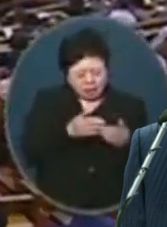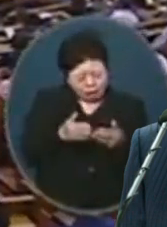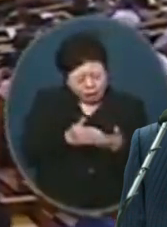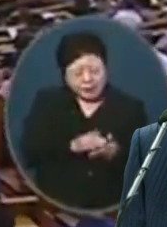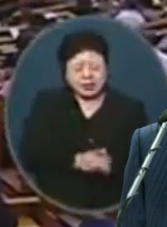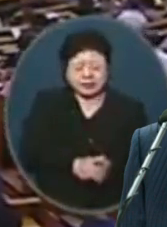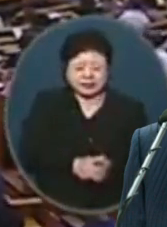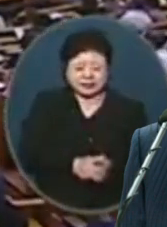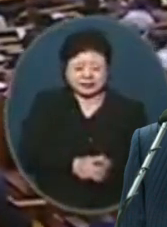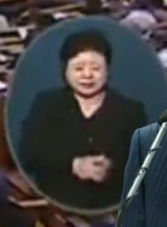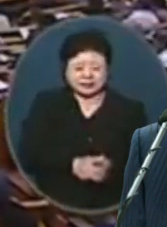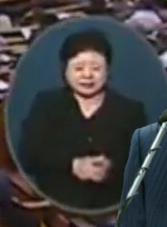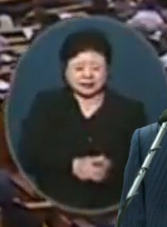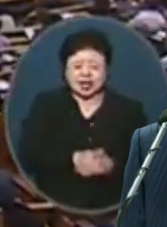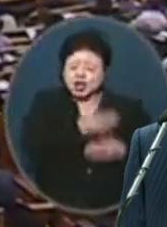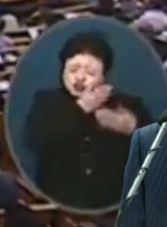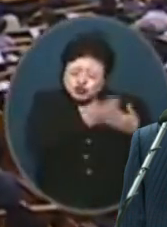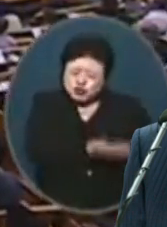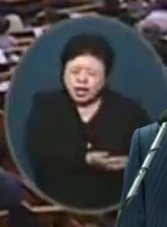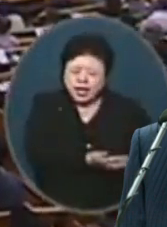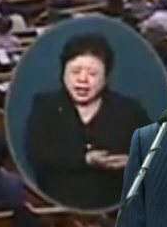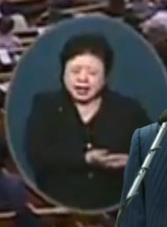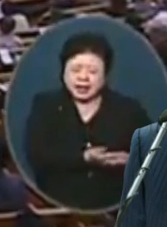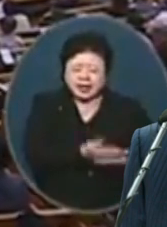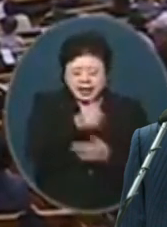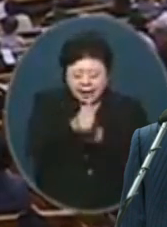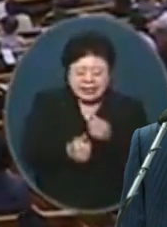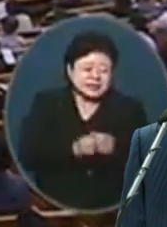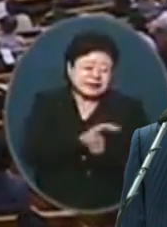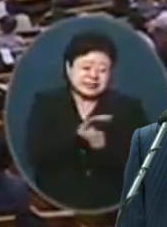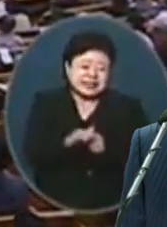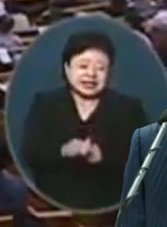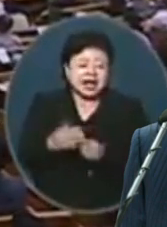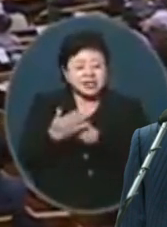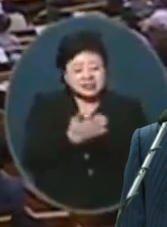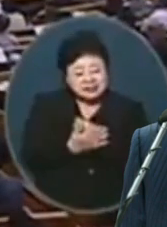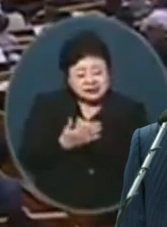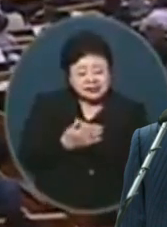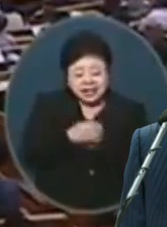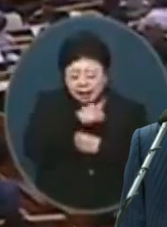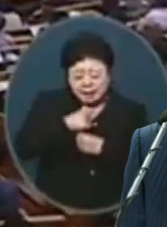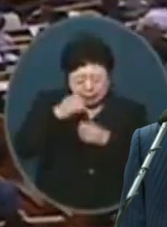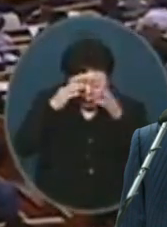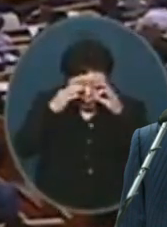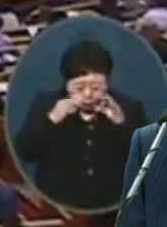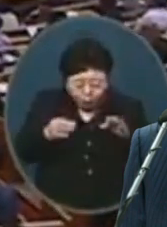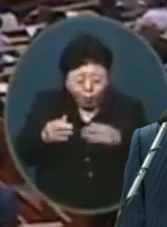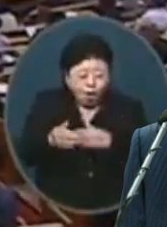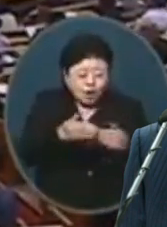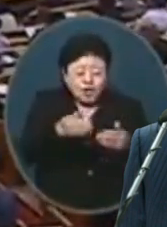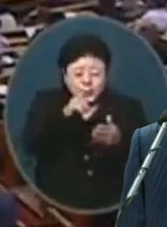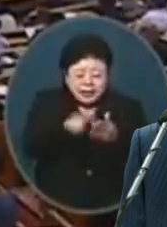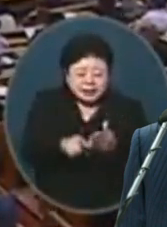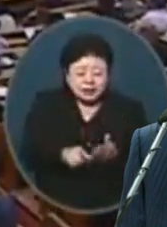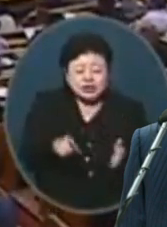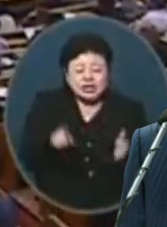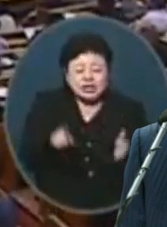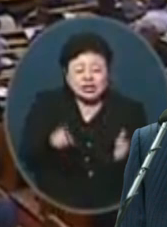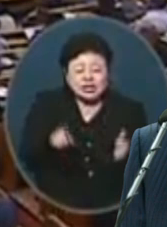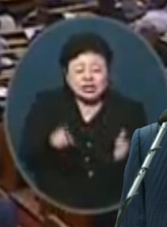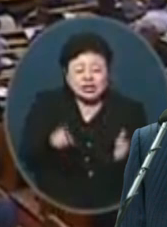것은 매우 중요합니다. 하나님의 사랑과 은혜를 맛보고 경험할 때 우리의